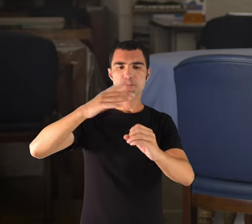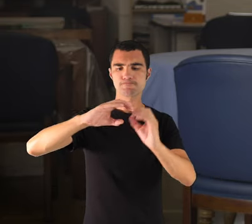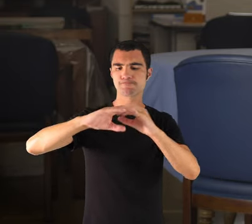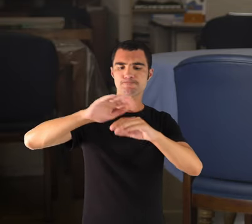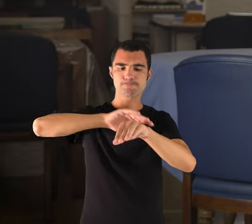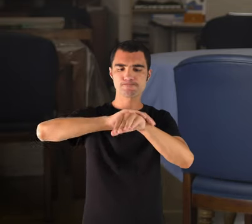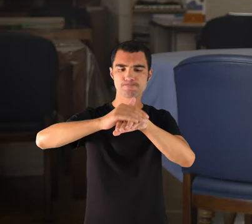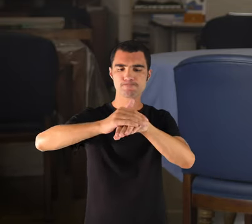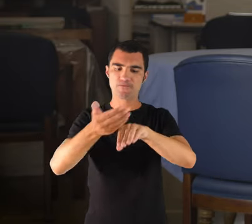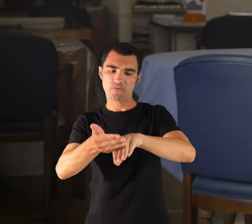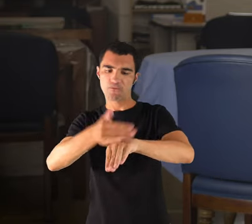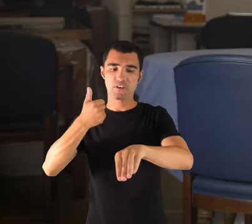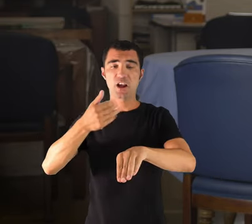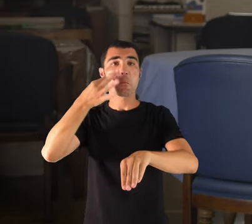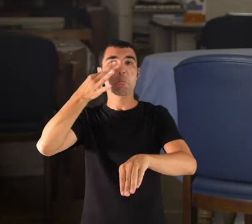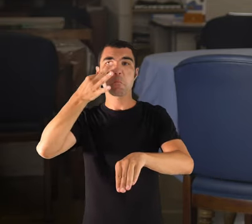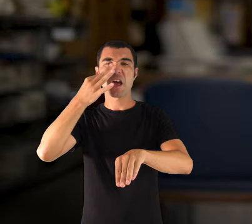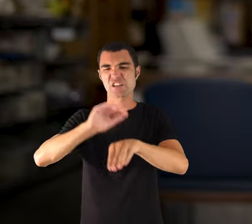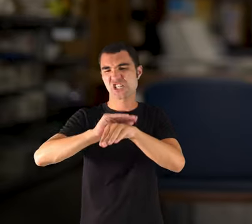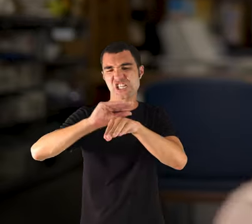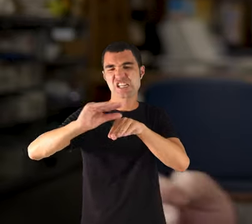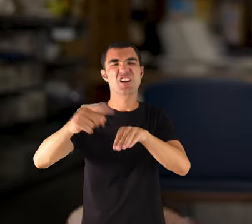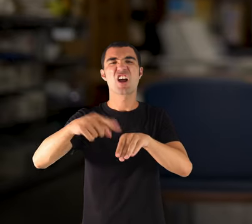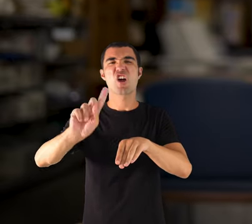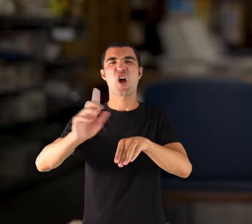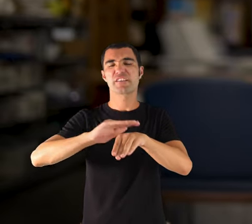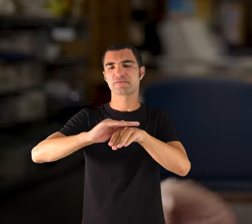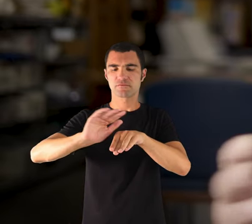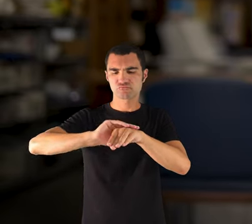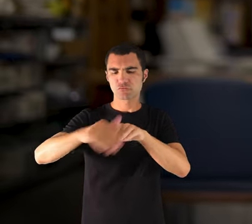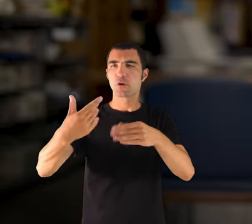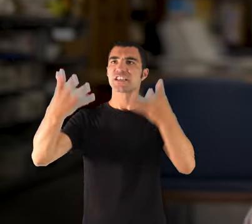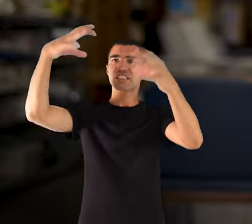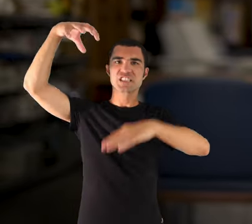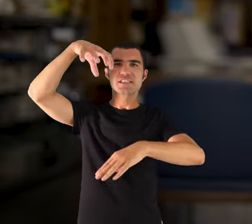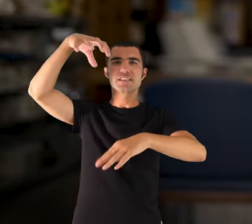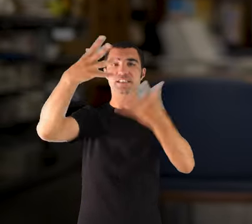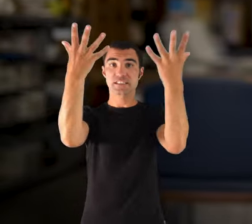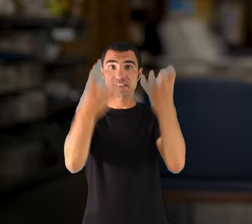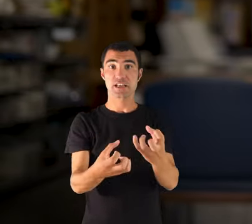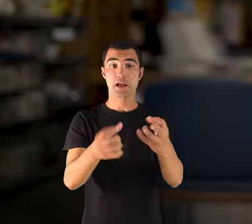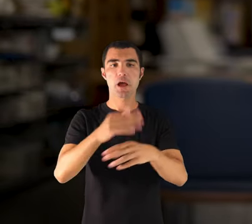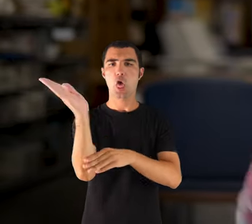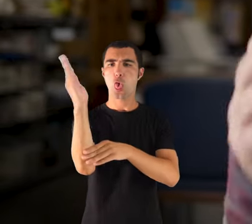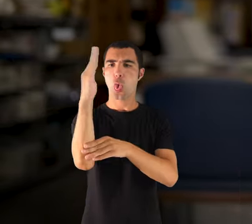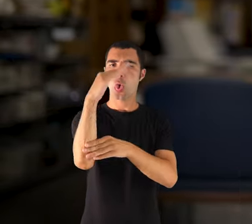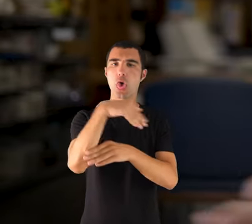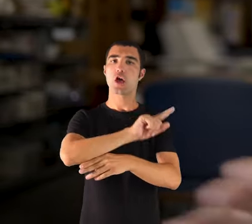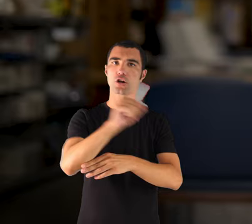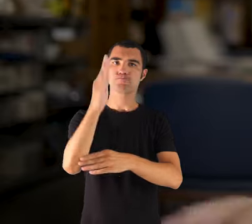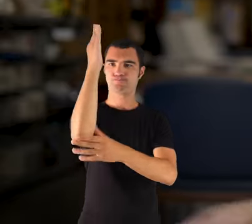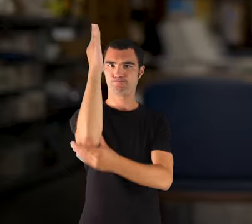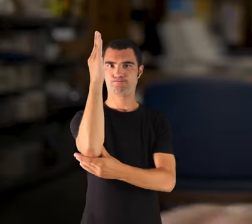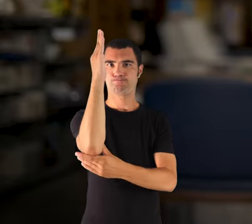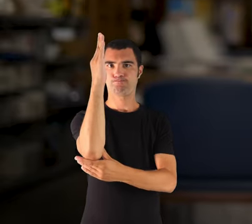l'escòrcia, o la pell, millor dir, perquè l'escòrcia no en tenien, i el deixàvem secar, a fi de que no prengués vici, i després